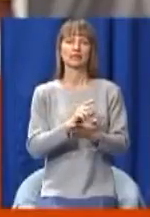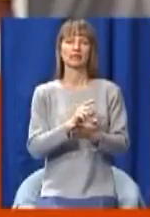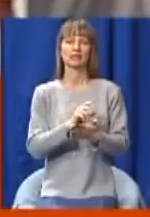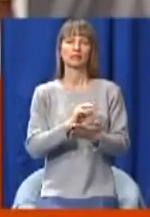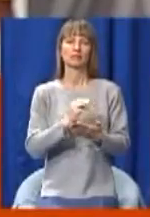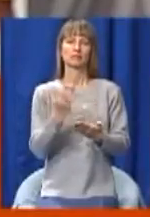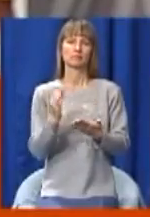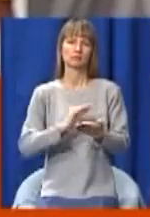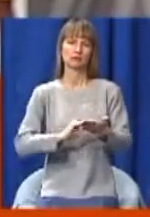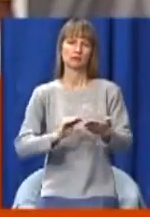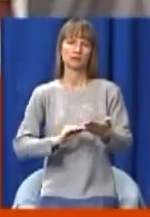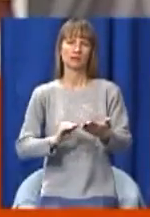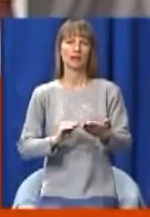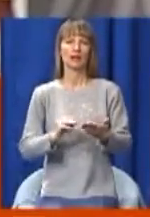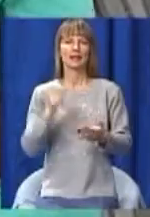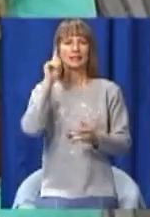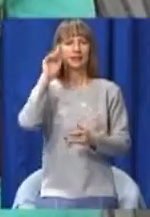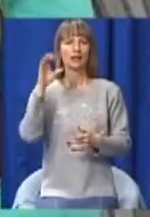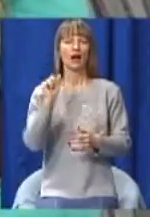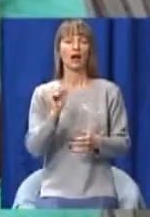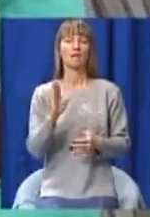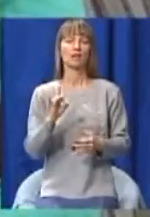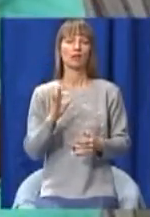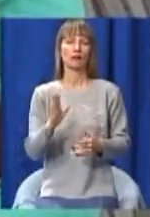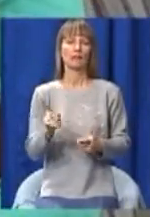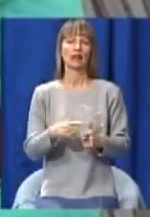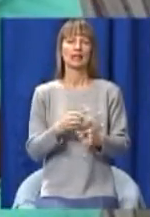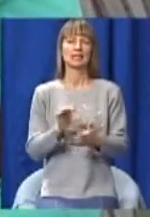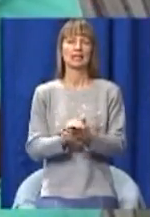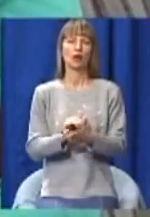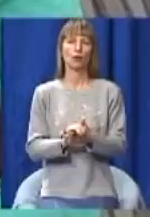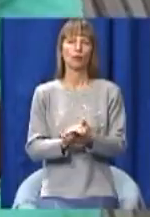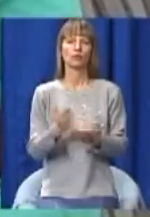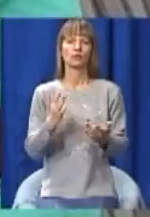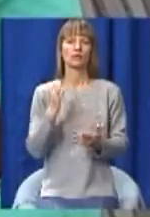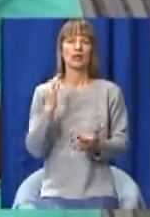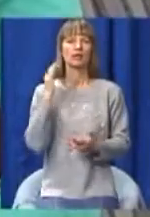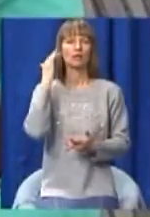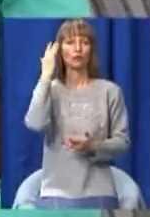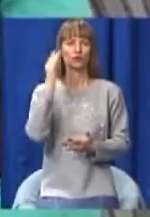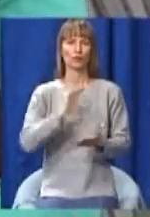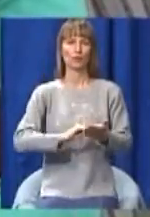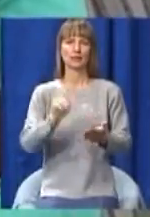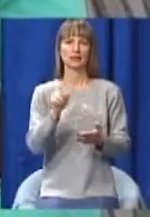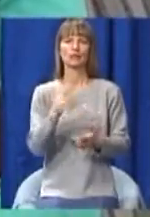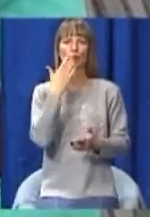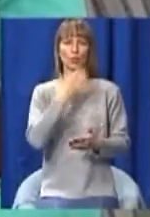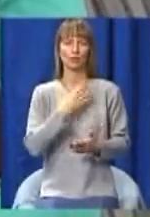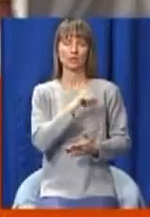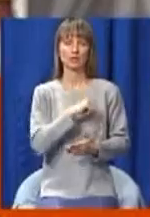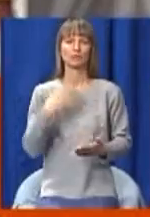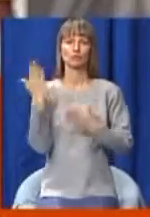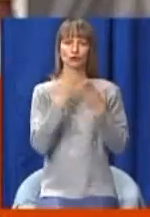дуже звісних авторів. Або ознайомитися з якоюсь теж творчістю, так, письменників якихось. А ти сама полюбляєш